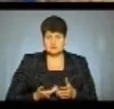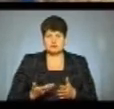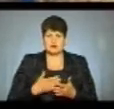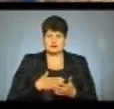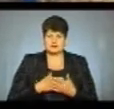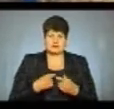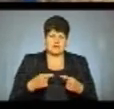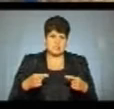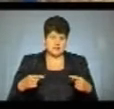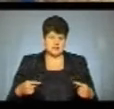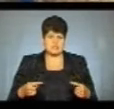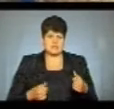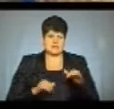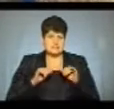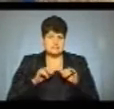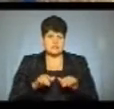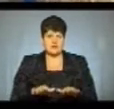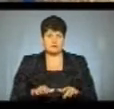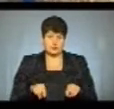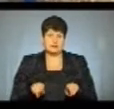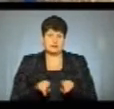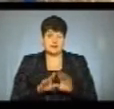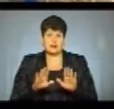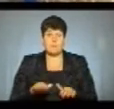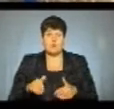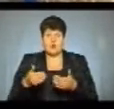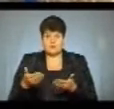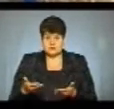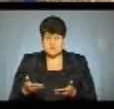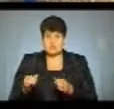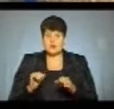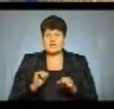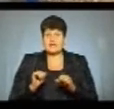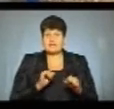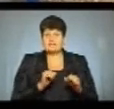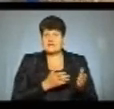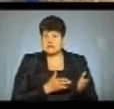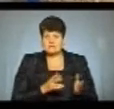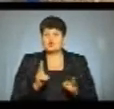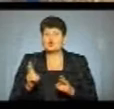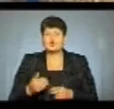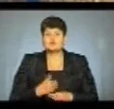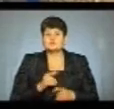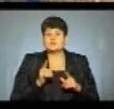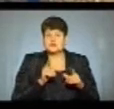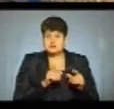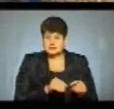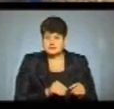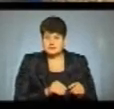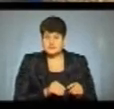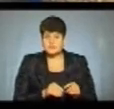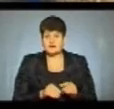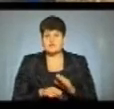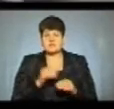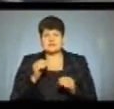на різних спортивних заходах. Так, на пропозицію до керівників, хто би хотів поїхати, власне,